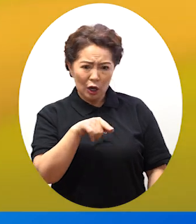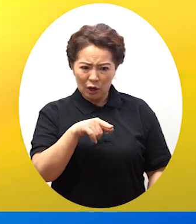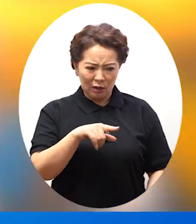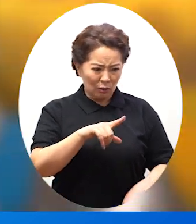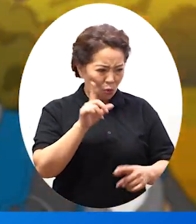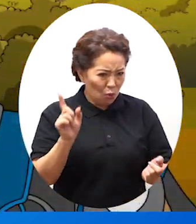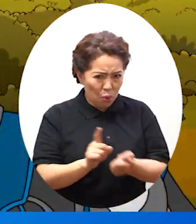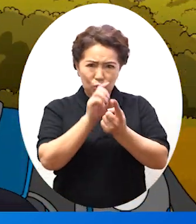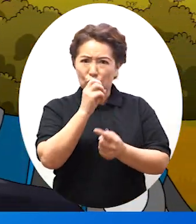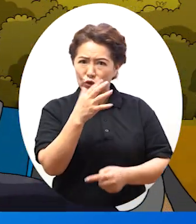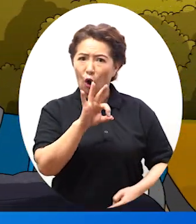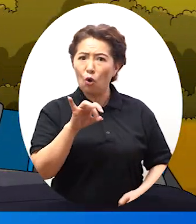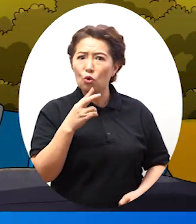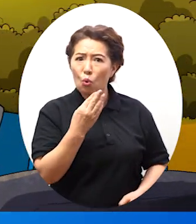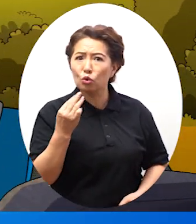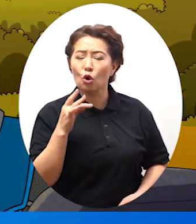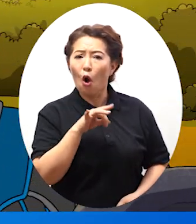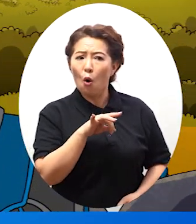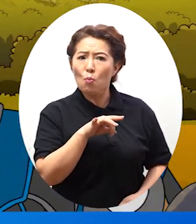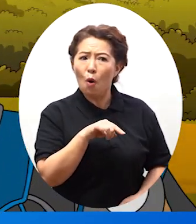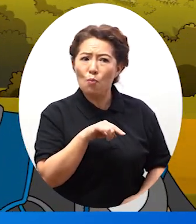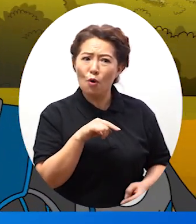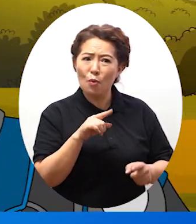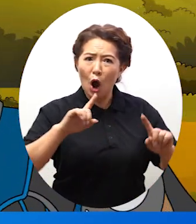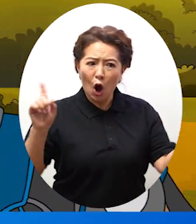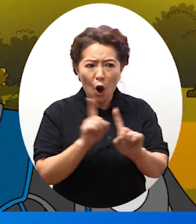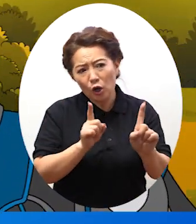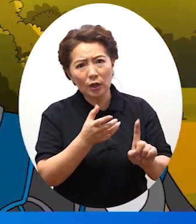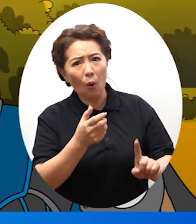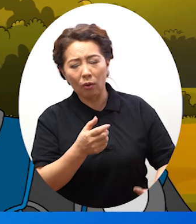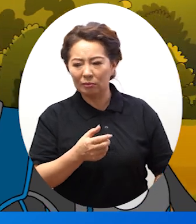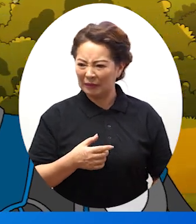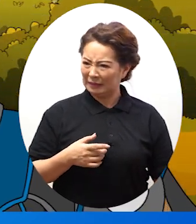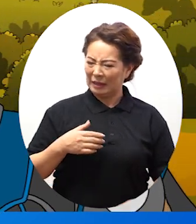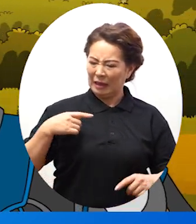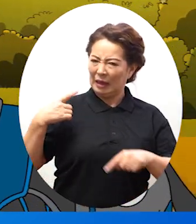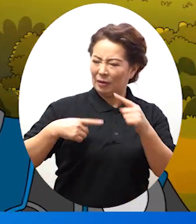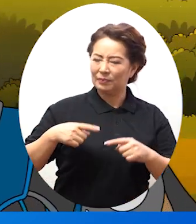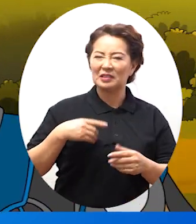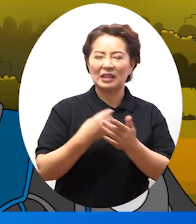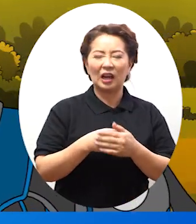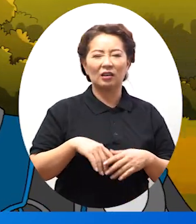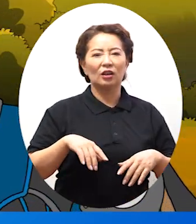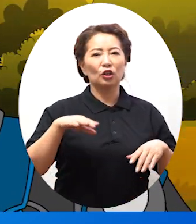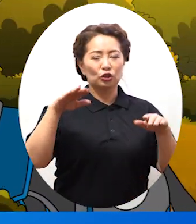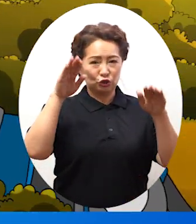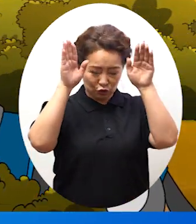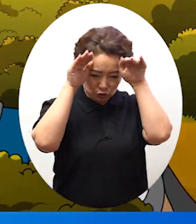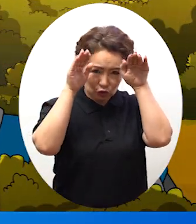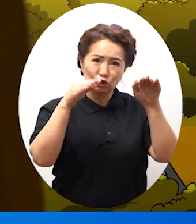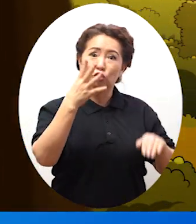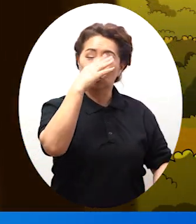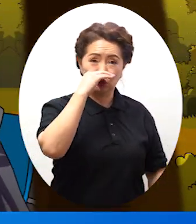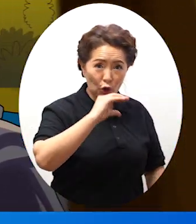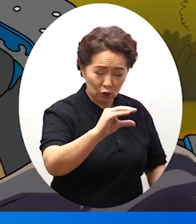явцгаая. Яана хідүүлээ өнхрөөшийг гүйцэх юм болов уу? Сая чон баавгатаа таарад түрүүний дугаа дуулж өгөөд